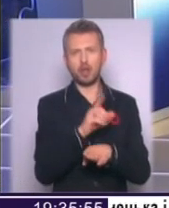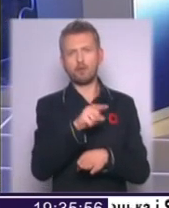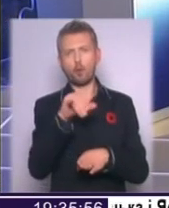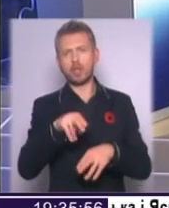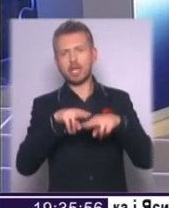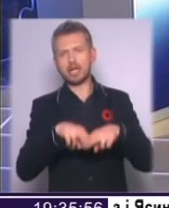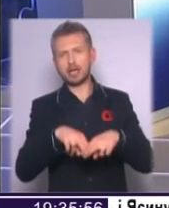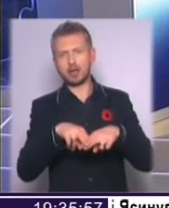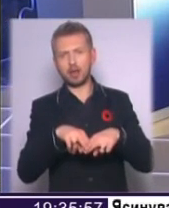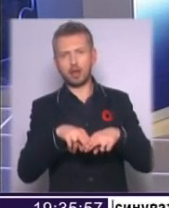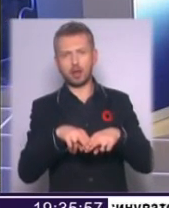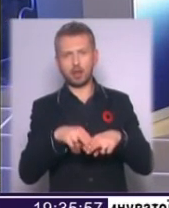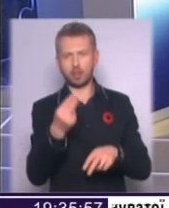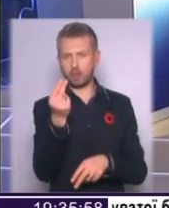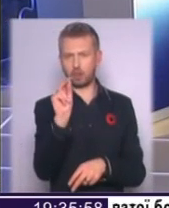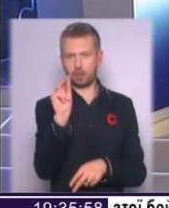хрестилися